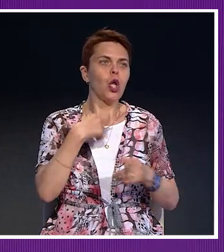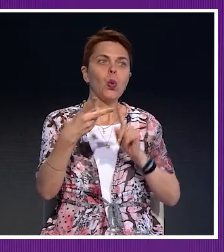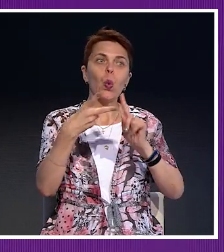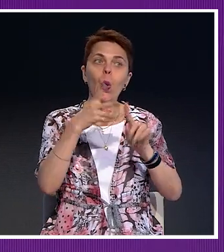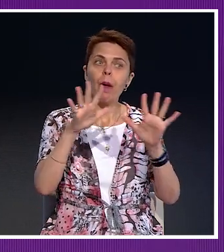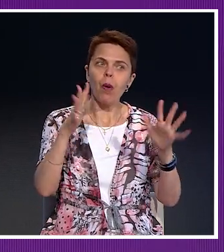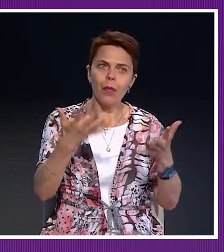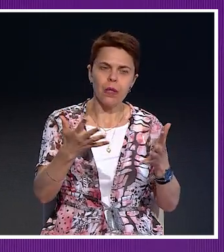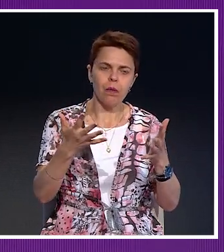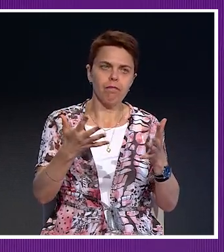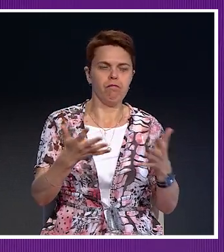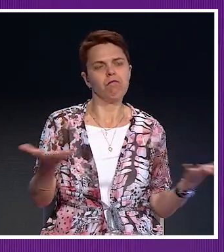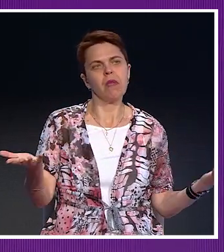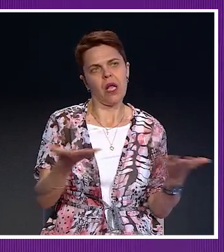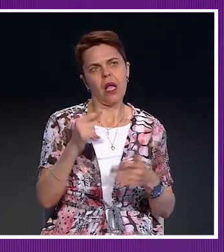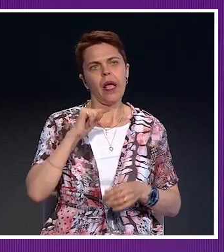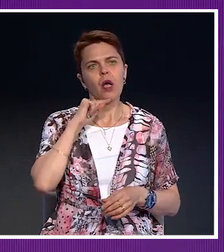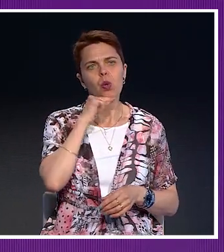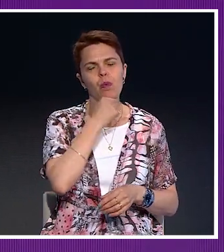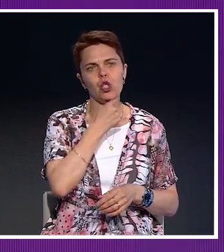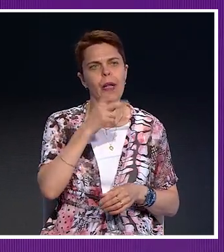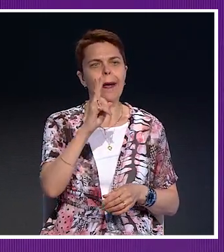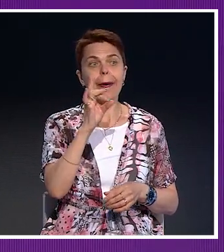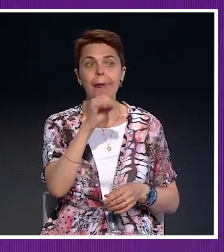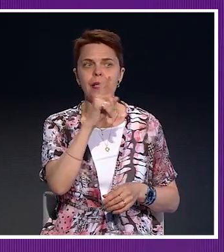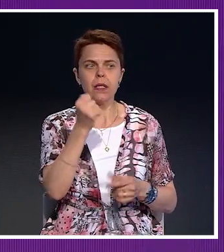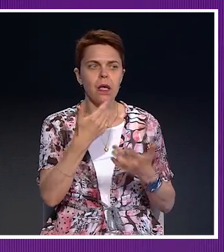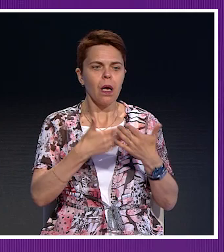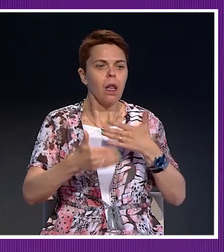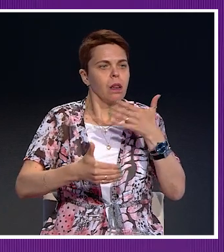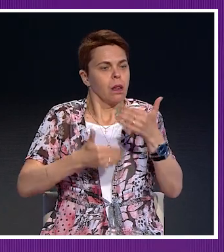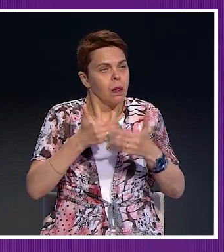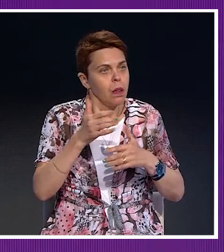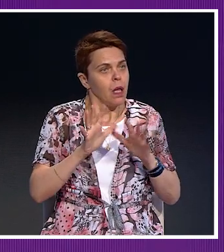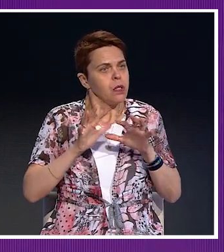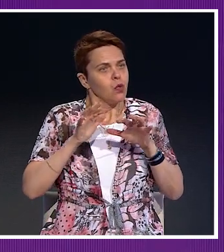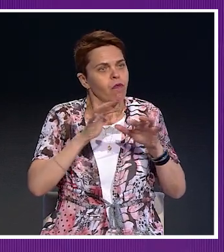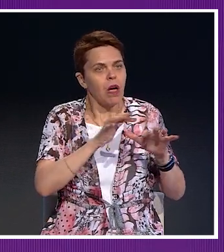почали говорити, це те, що економічна криза, яка насувається